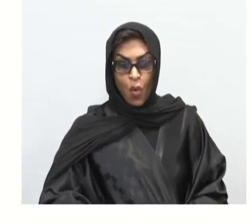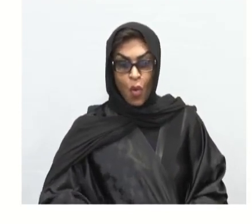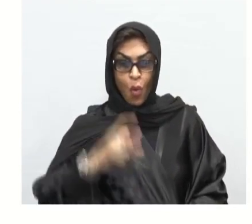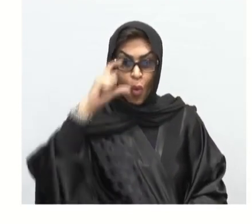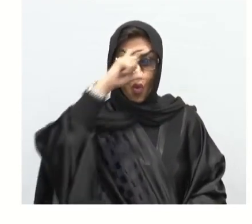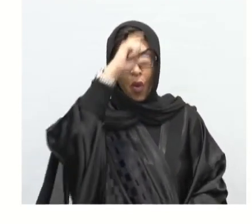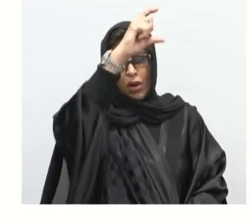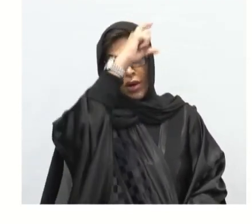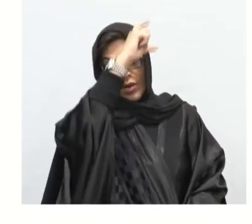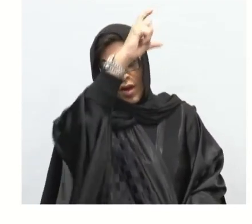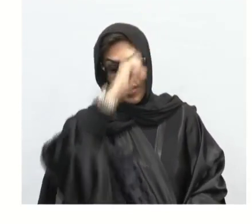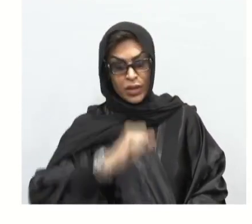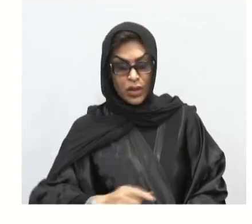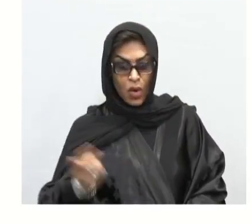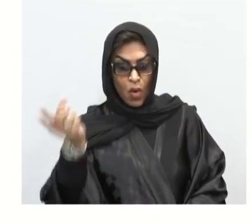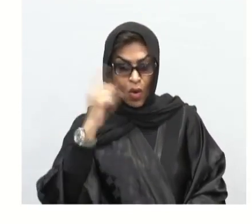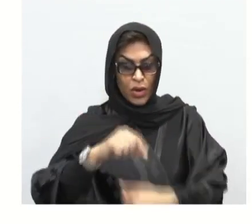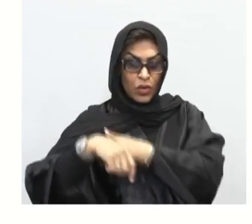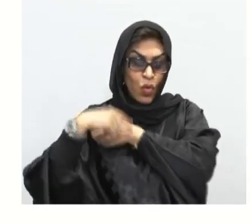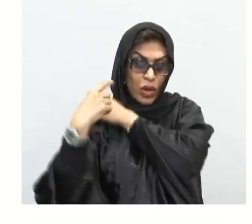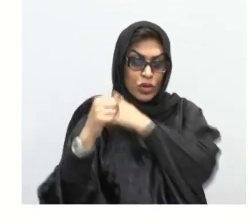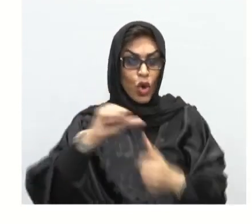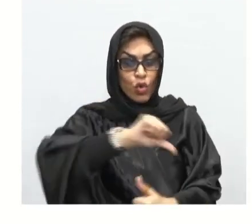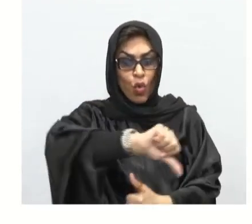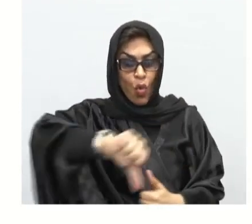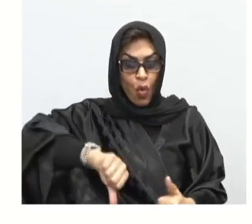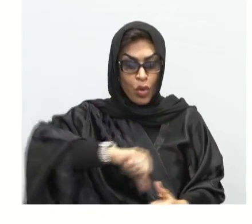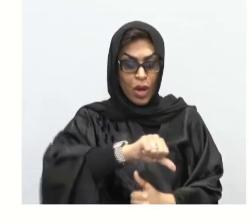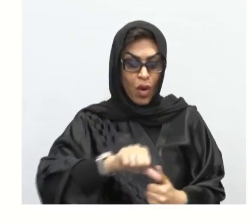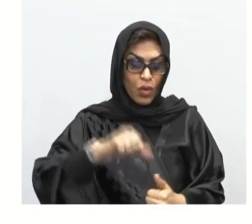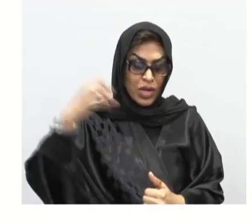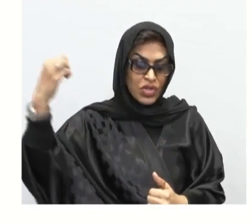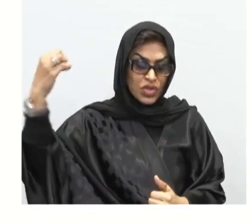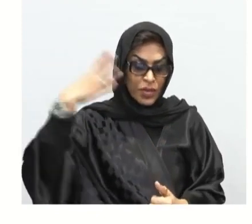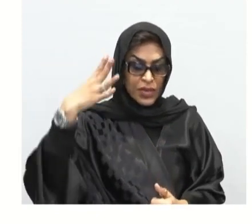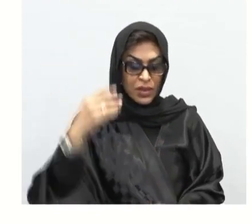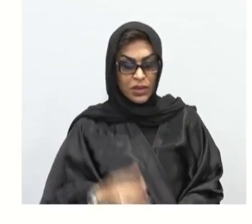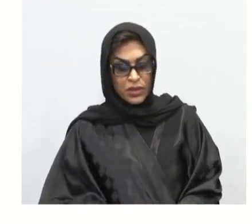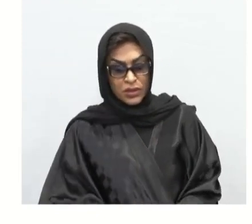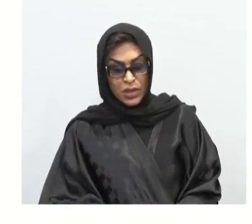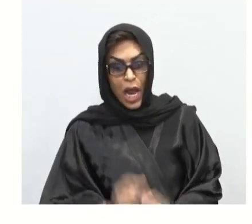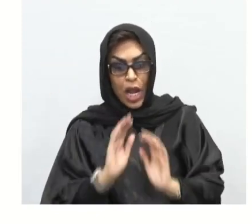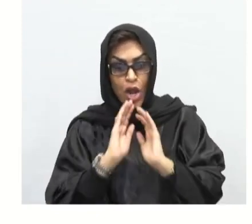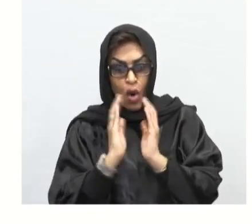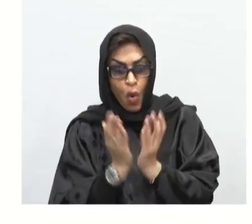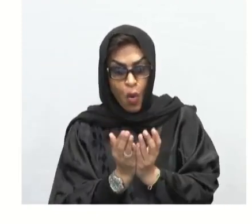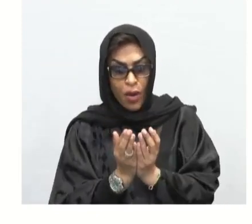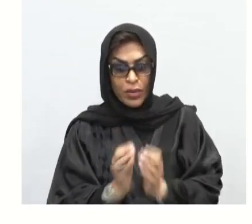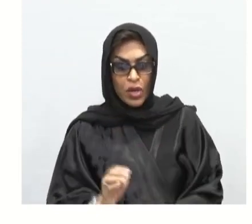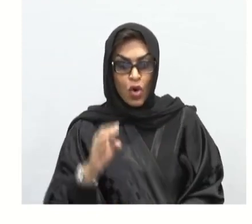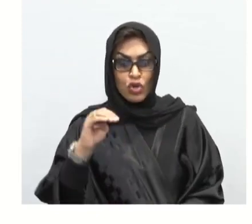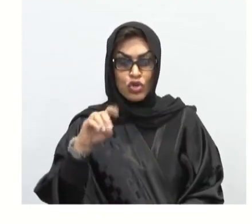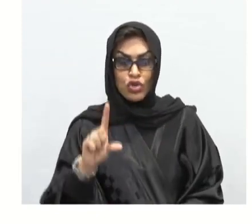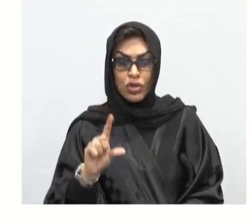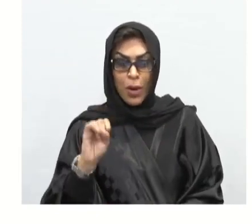والاجرام الاخرى والتي تدور حول الشمس كذلك تعرفنا على الكوكب وذكرنا